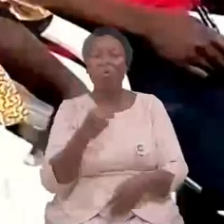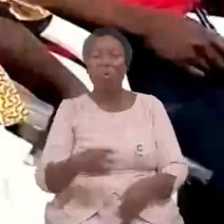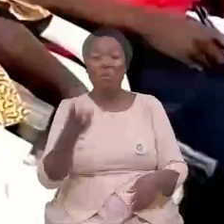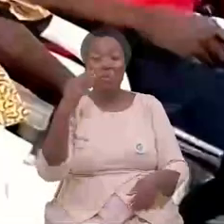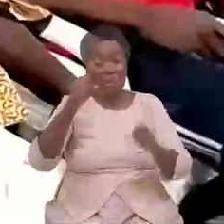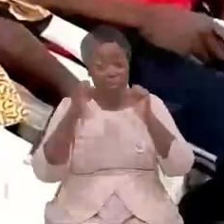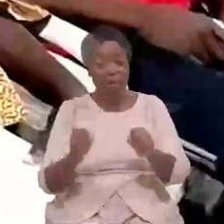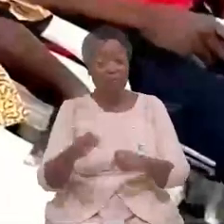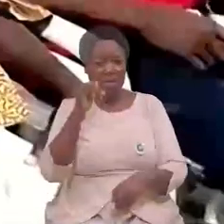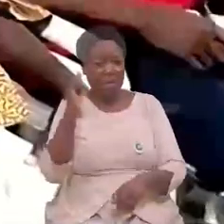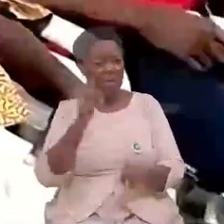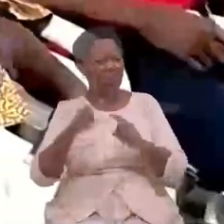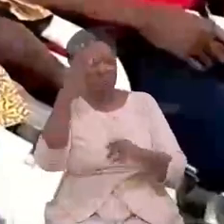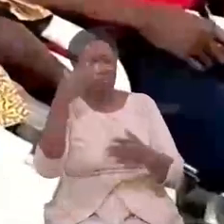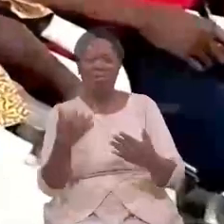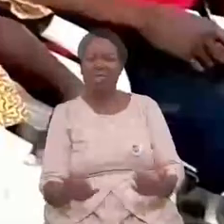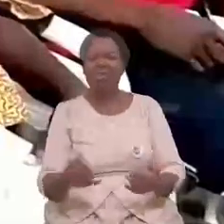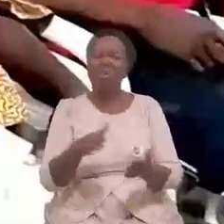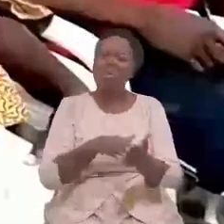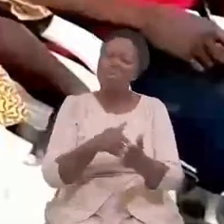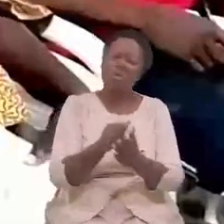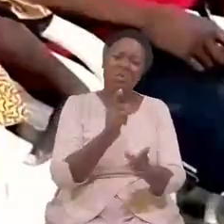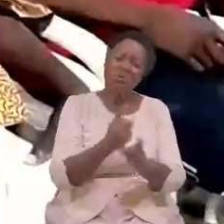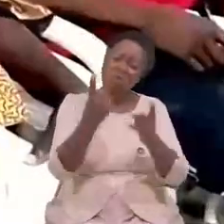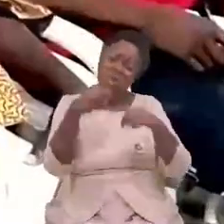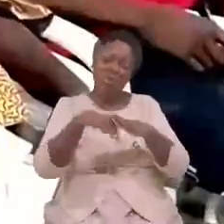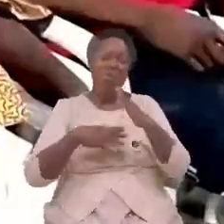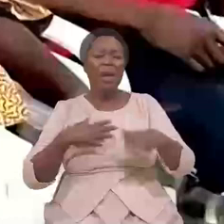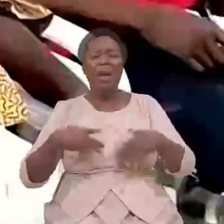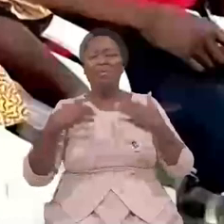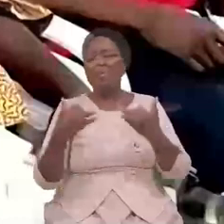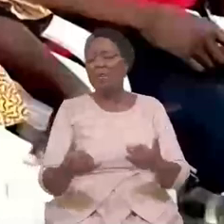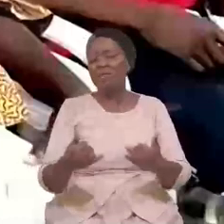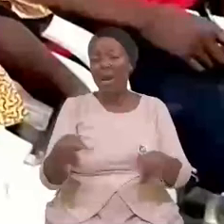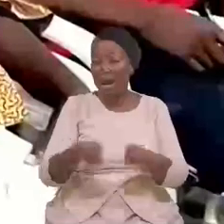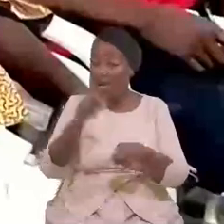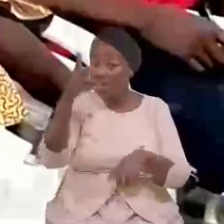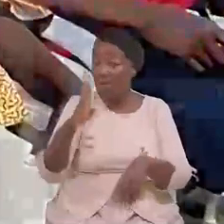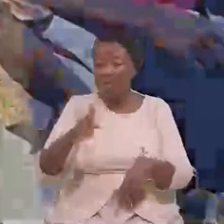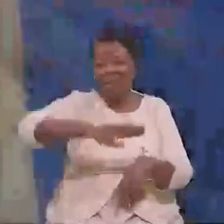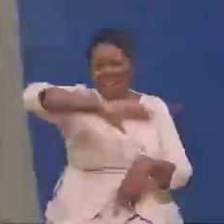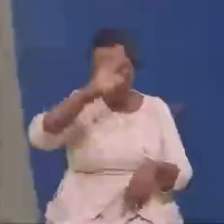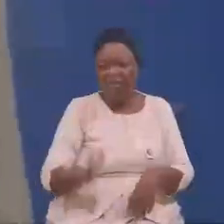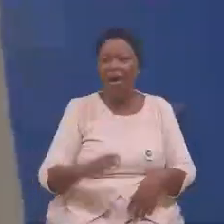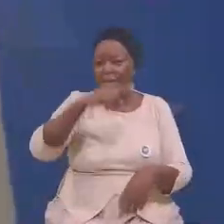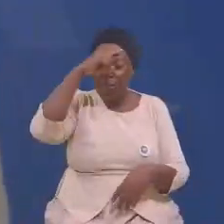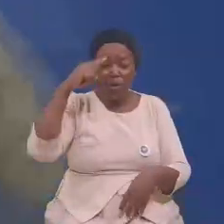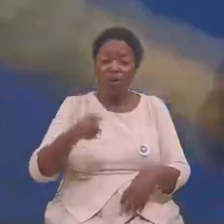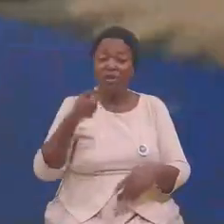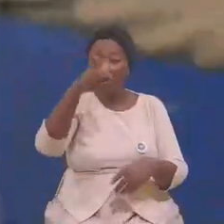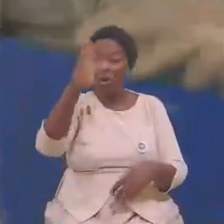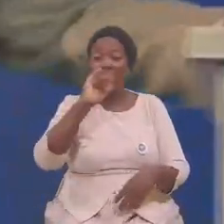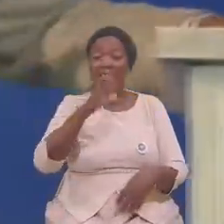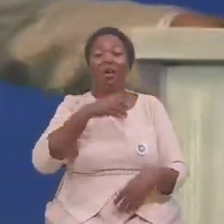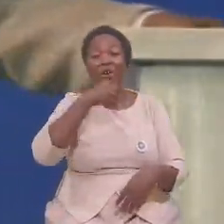sais maintenant, oh, la faiblesse est venue, comprends. Il est l'ancien des jours. Et